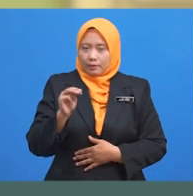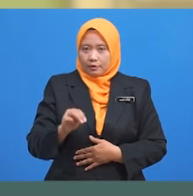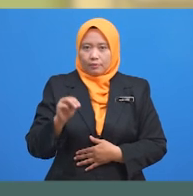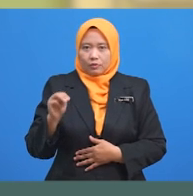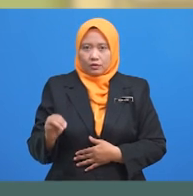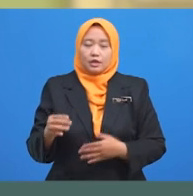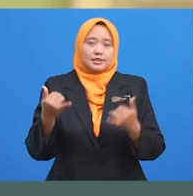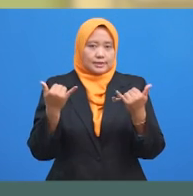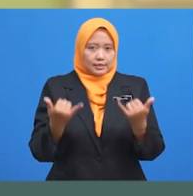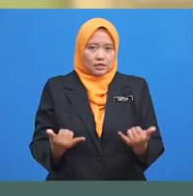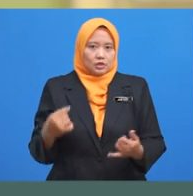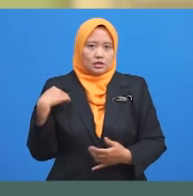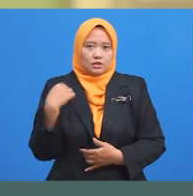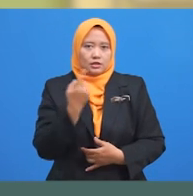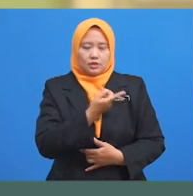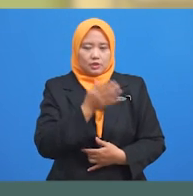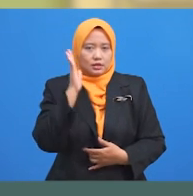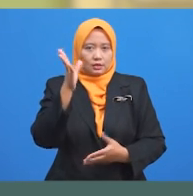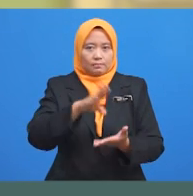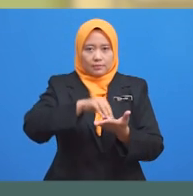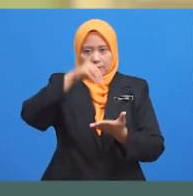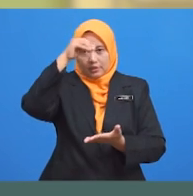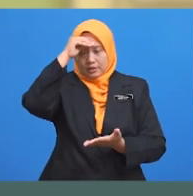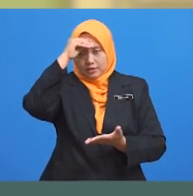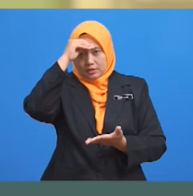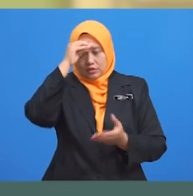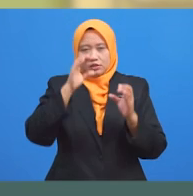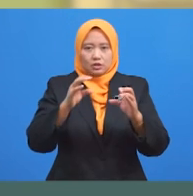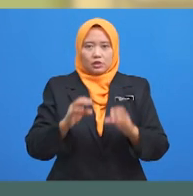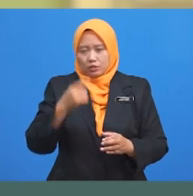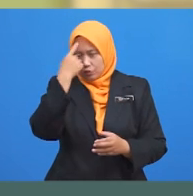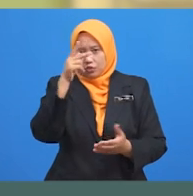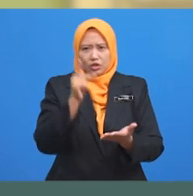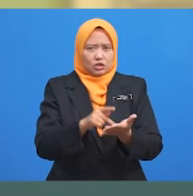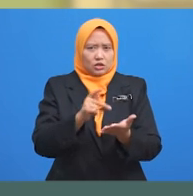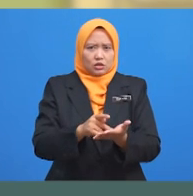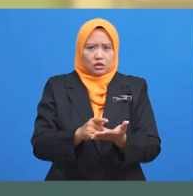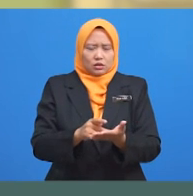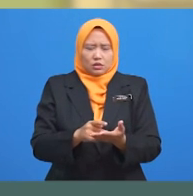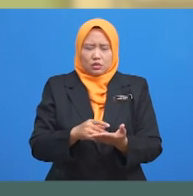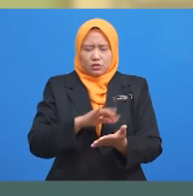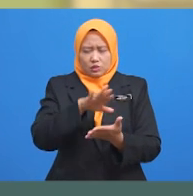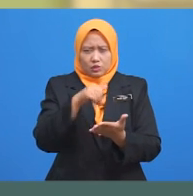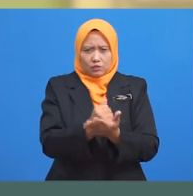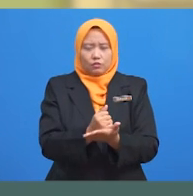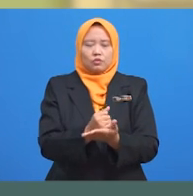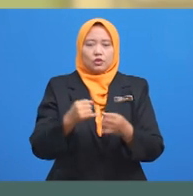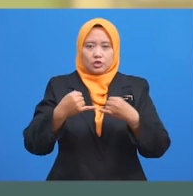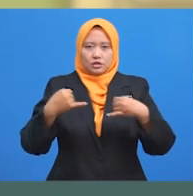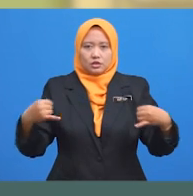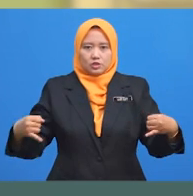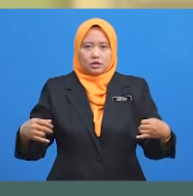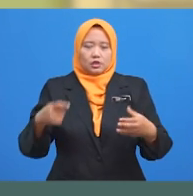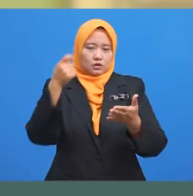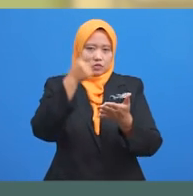Murid-murid, sekarang kita akan belajar cara mengira pelbagai jenis kos. Jom kita lihat